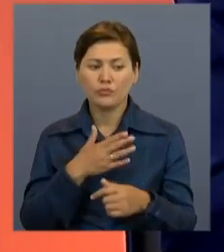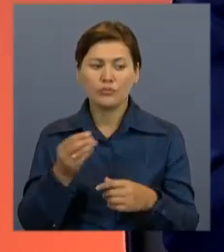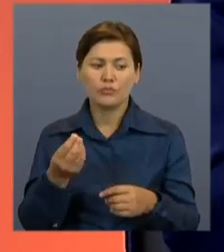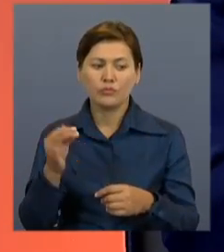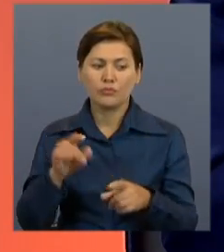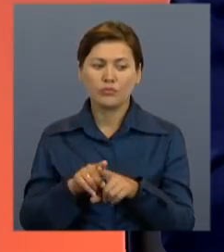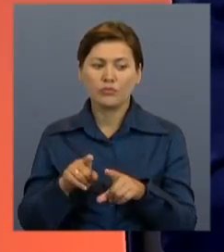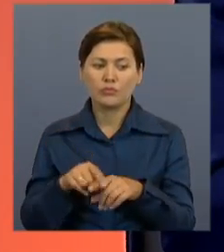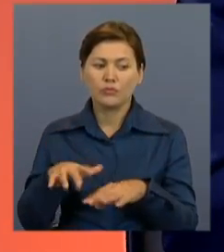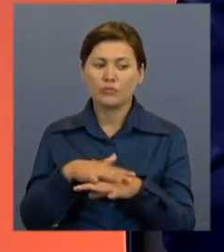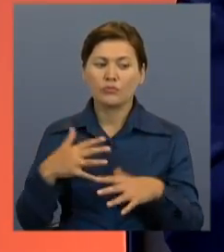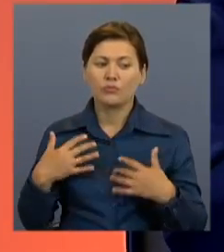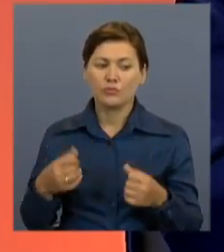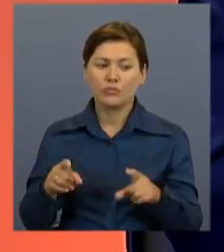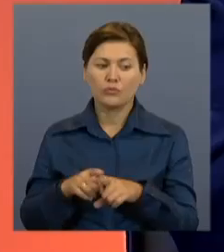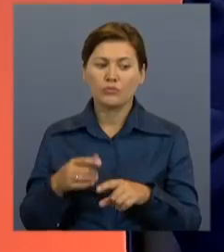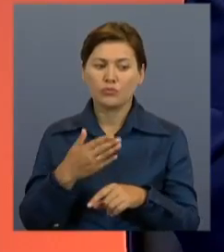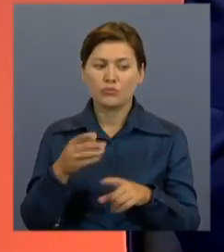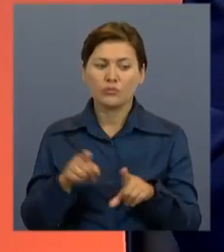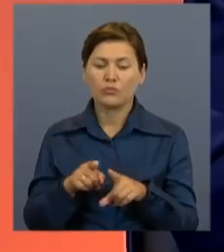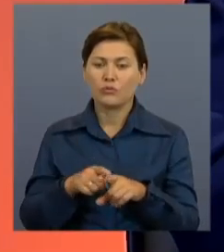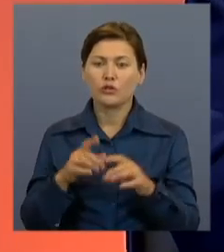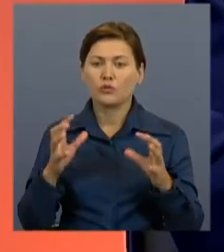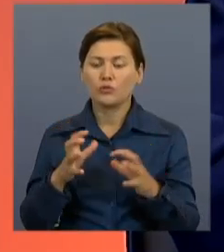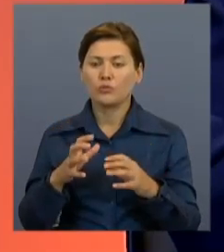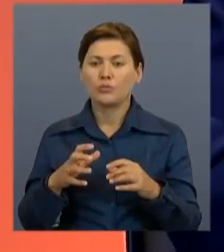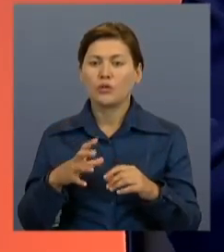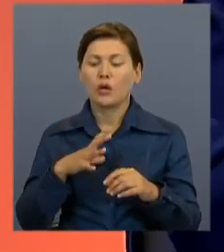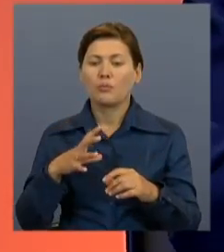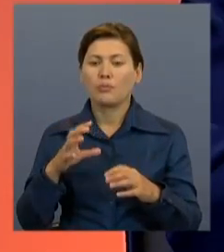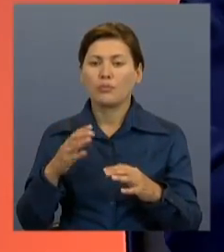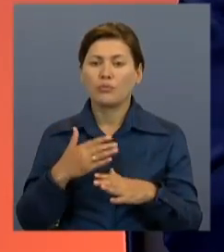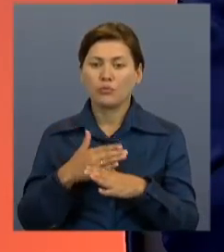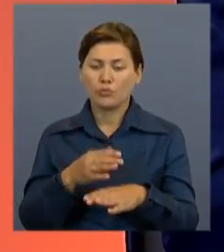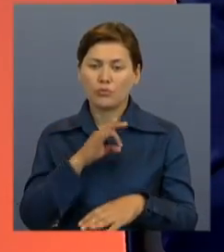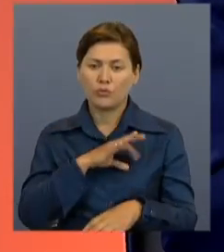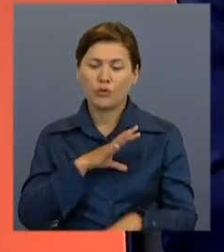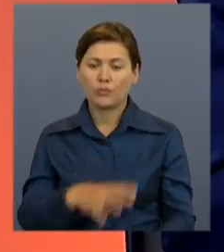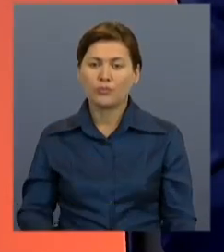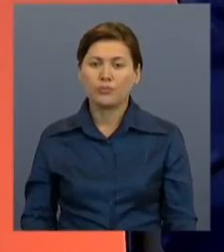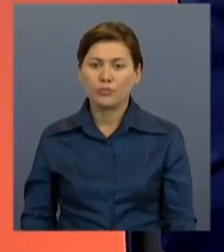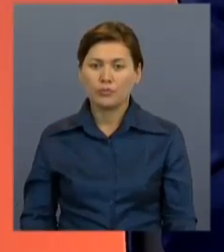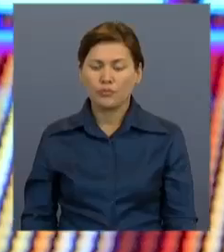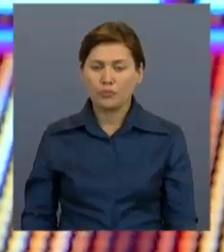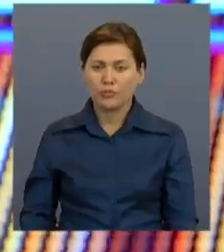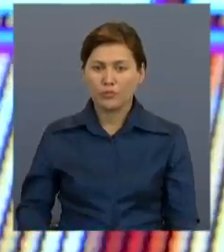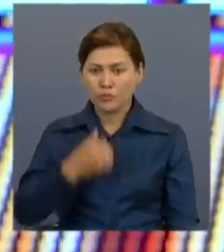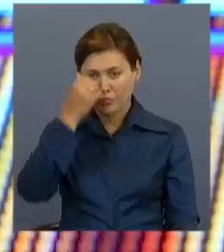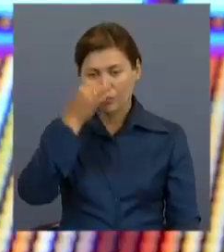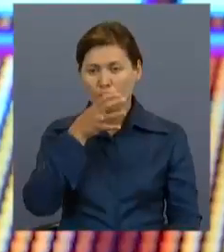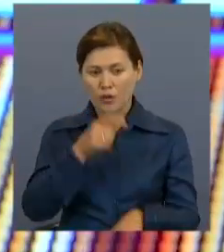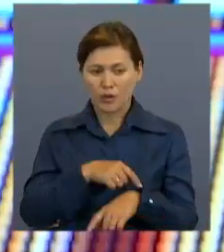қаржылар халықтың денсаулығына сол сақтандыру пакетінің аясында жұмсалатын болады. Рахмет. Тілеухан Шілдебеұлы бізге берген